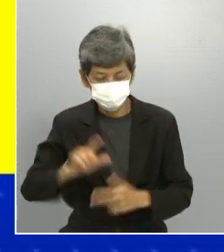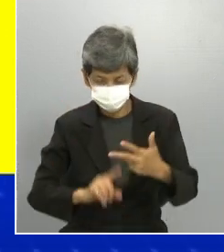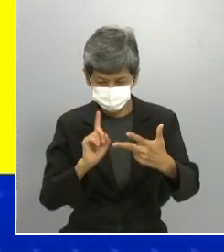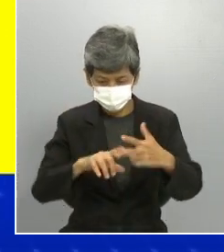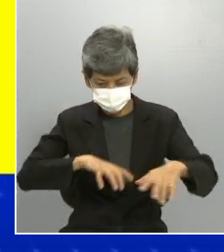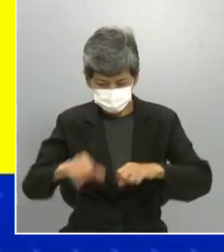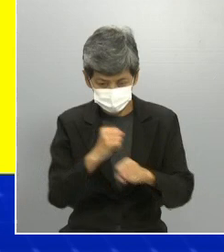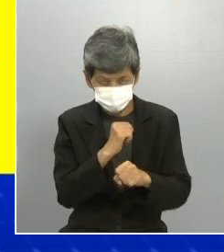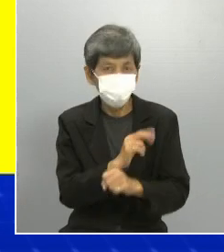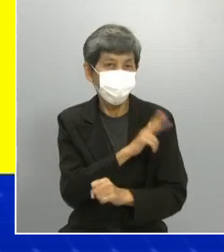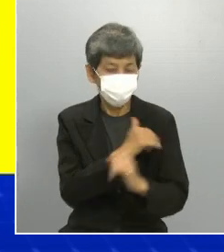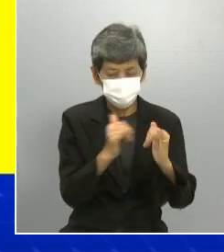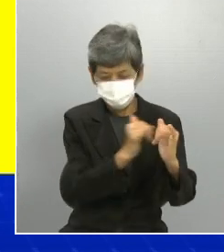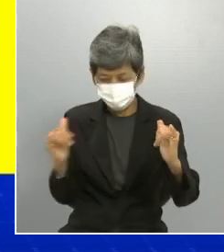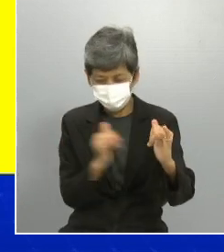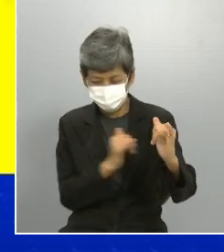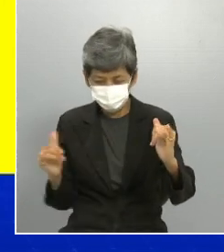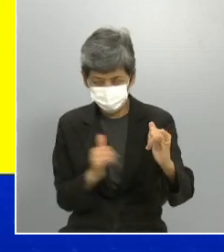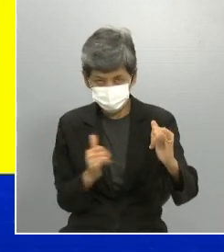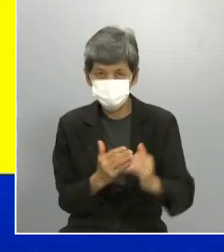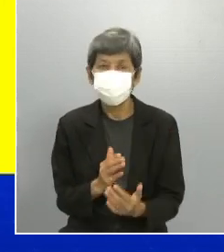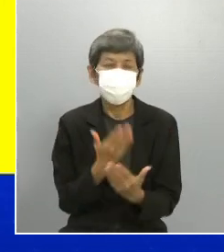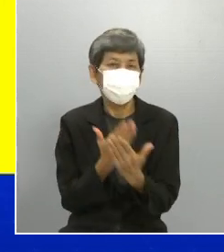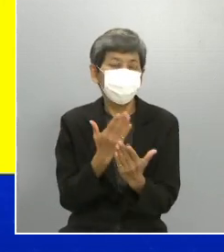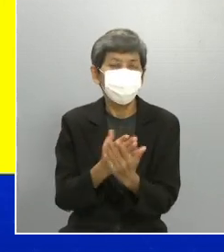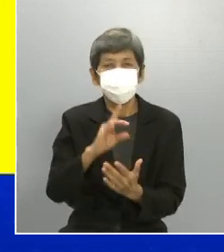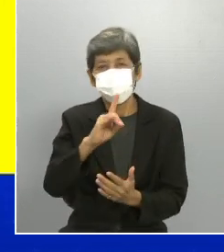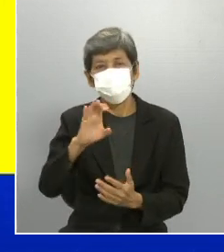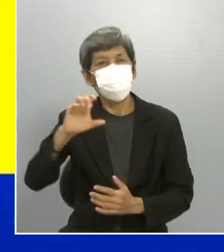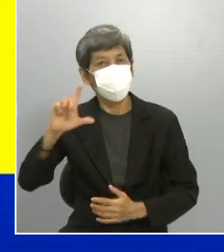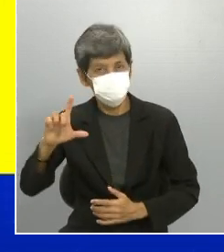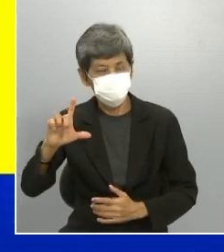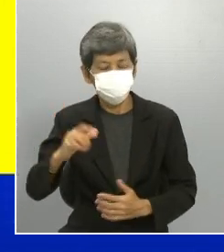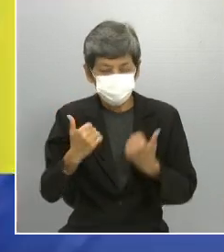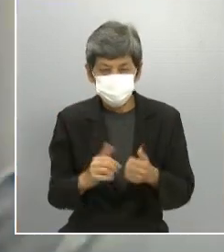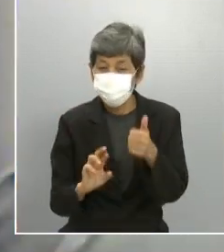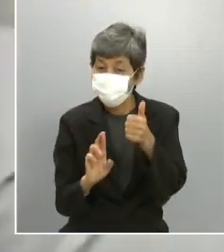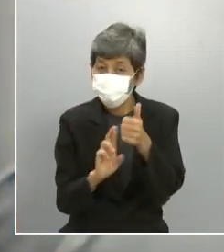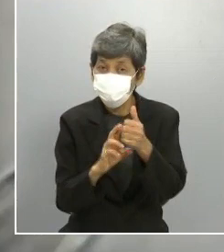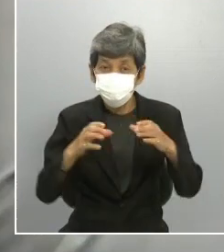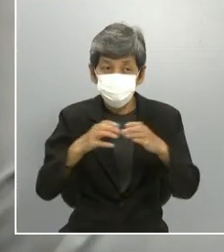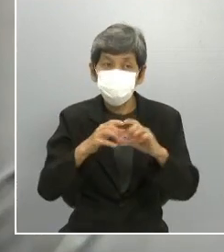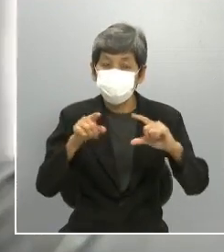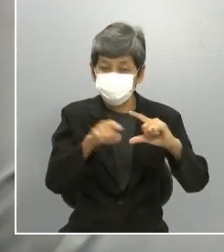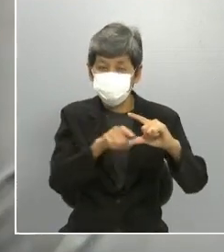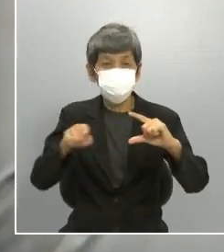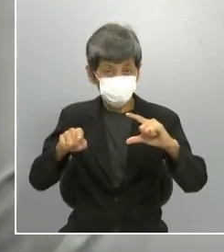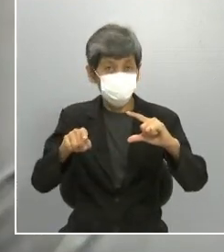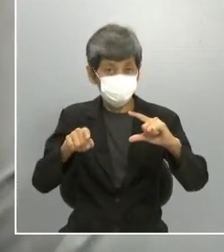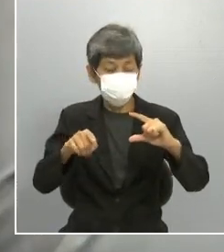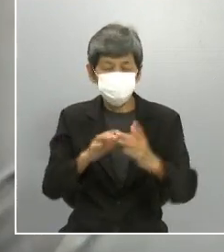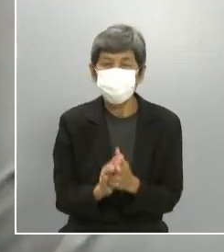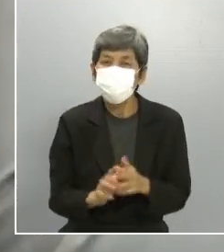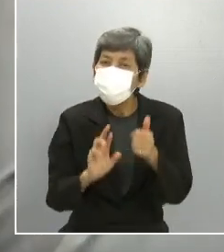การเตรียมความพร้อมของโรงพยาบาลสนามอีกจำนวน 100ล้านบาทขนาดที่รองหัวหน้าพรรคก้าวไกลค่ะคุณศิริกัญญา